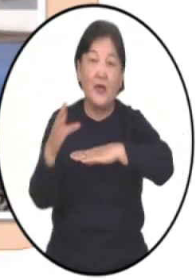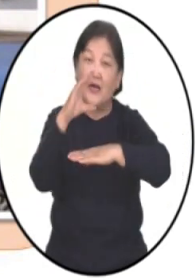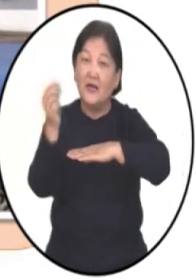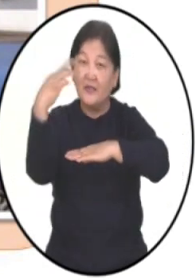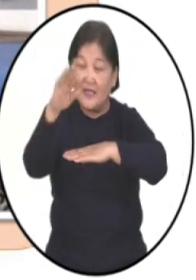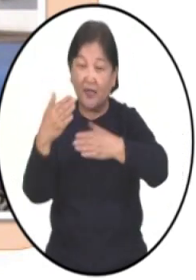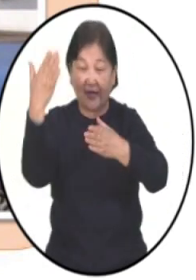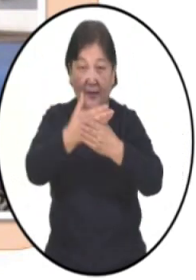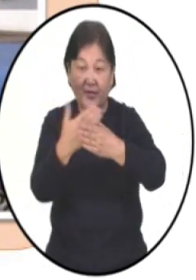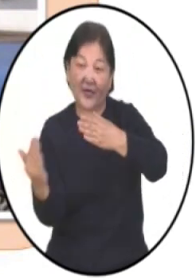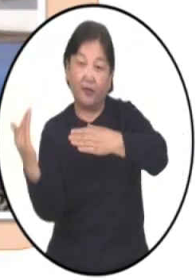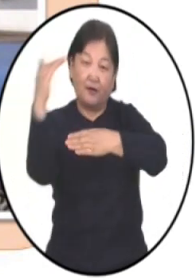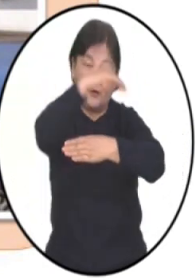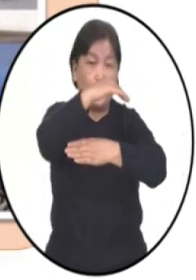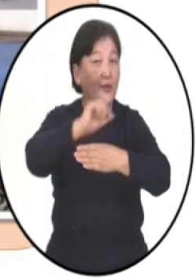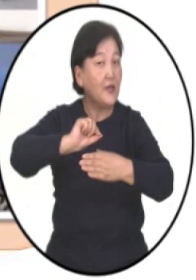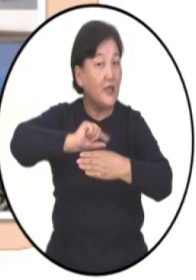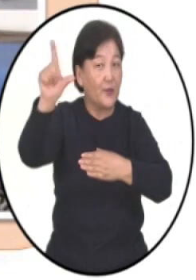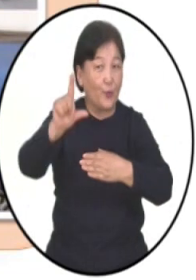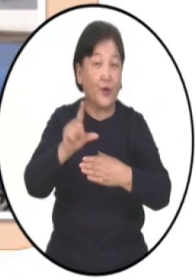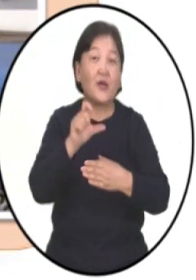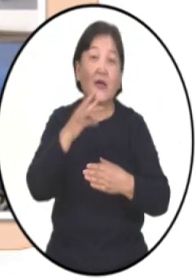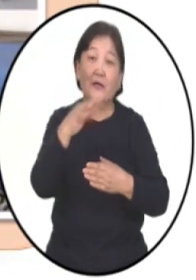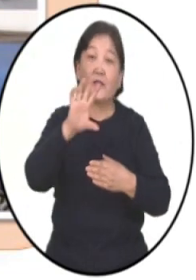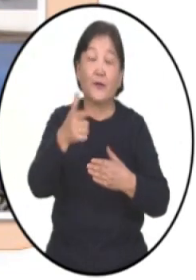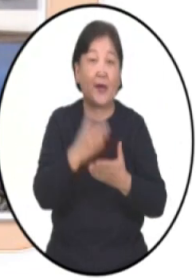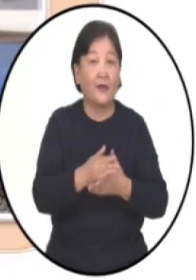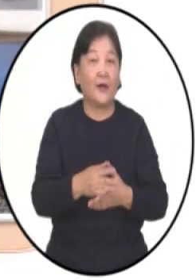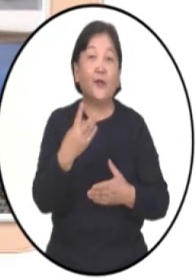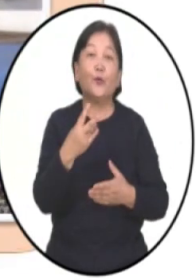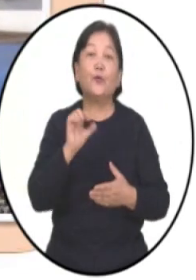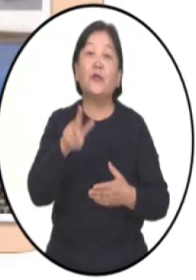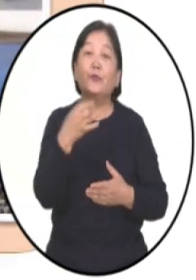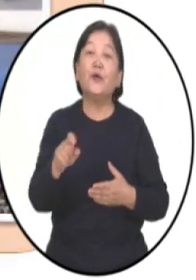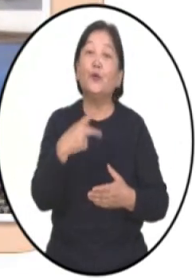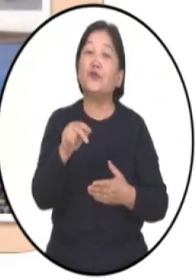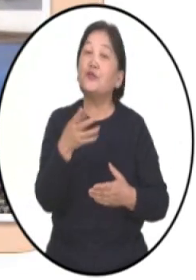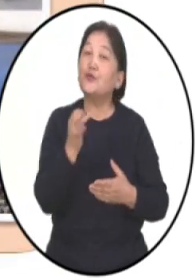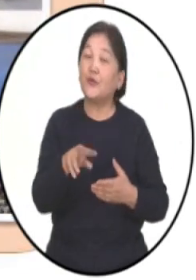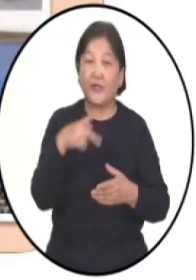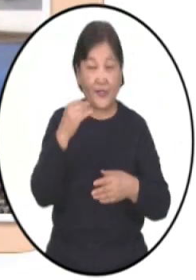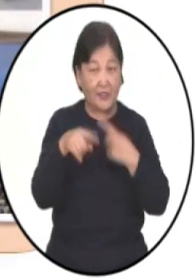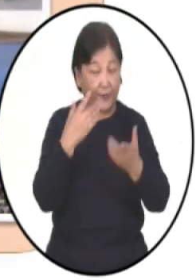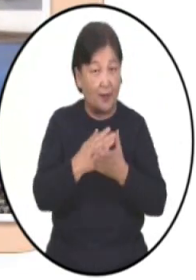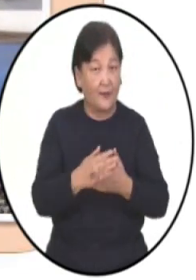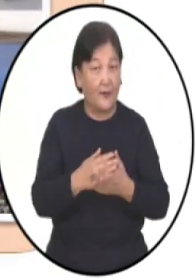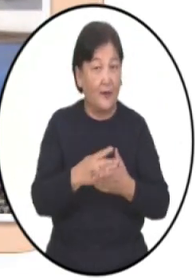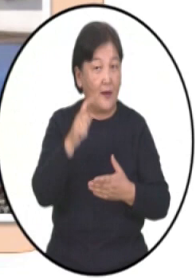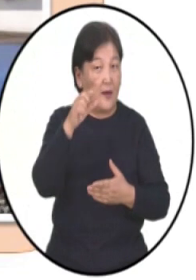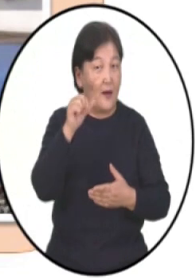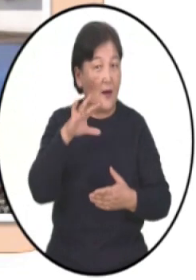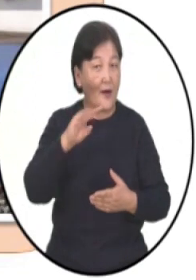туулах их хэмжээний хөрөнгө мөнгө зарцуулдаг. За энийг бол үнэлэхүй хүчин зүйл гэдэг байна. Байгалийн. За харьцангуй хүчин зүйл гэдгийг аваад